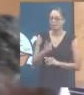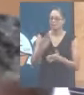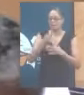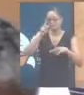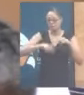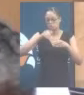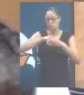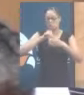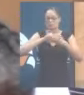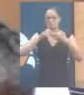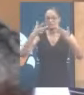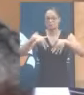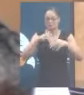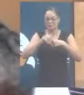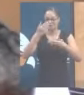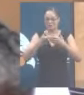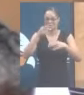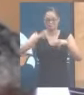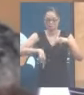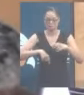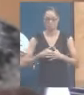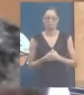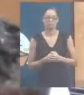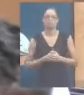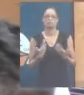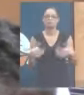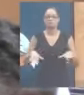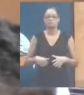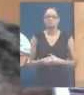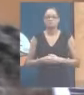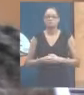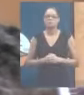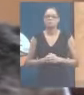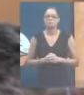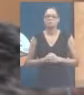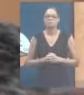18 du règlement intérieur. On est fini.